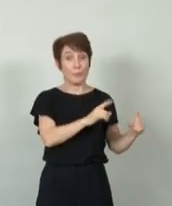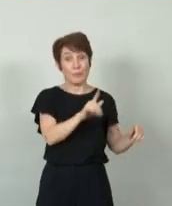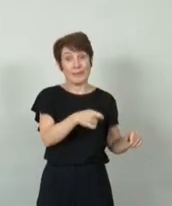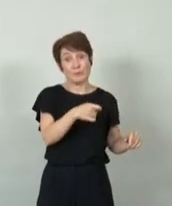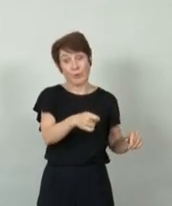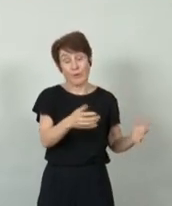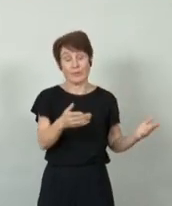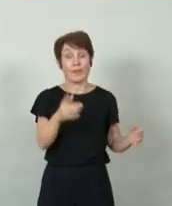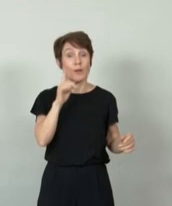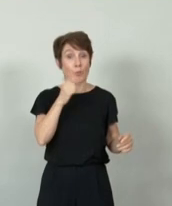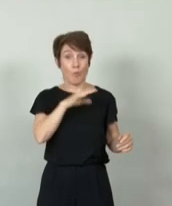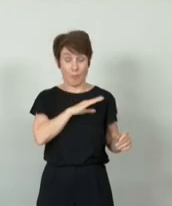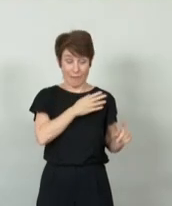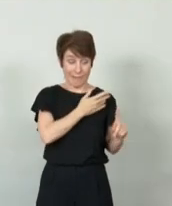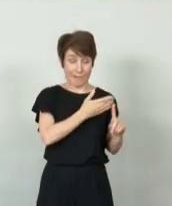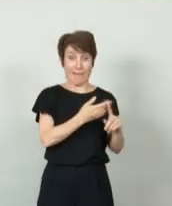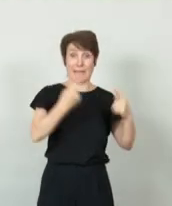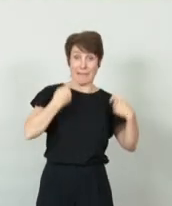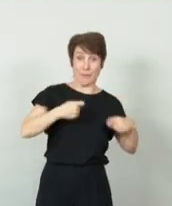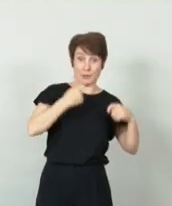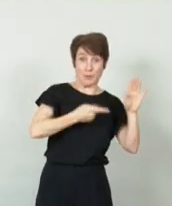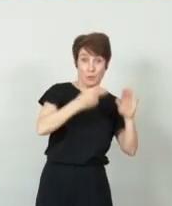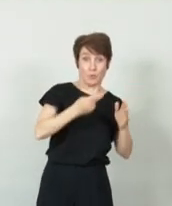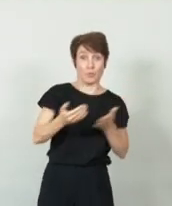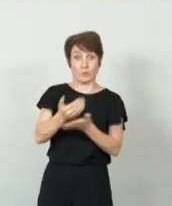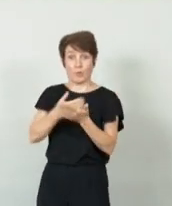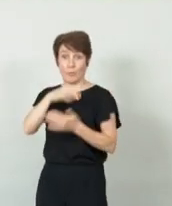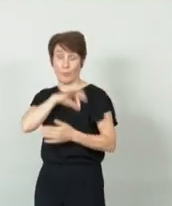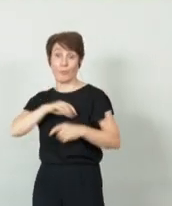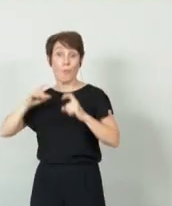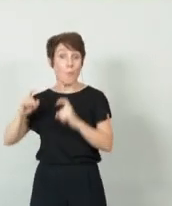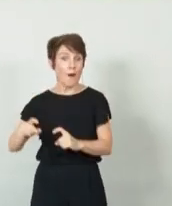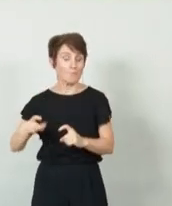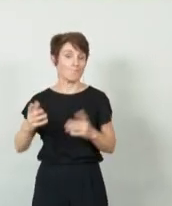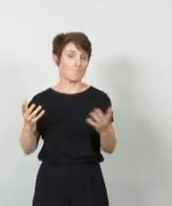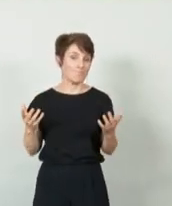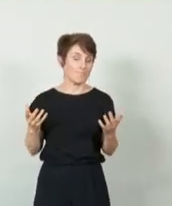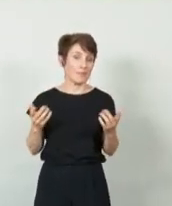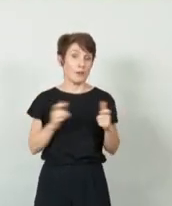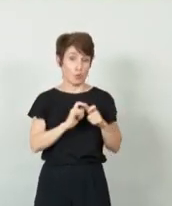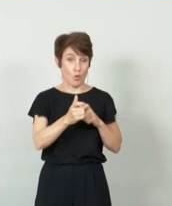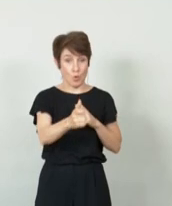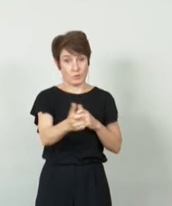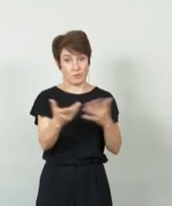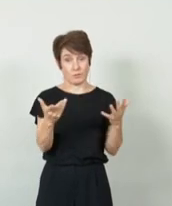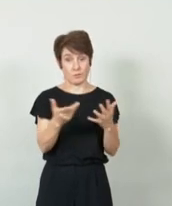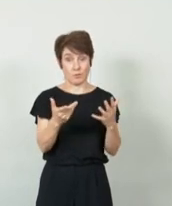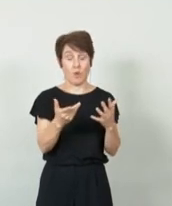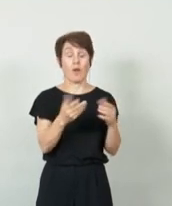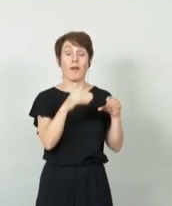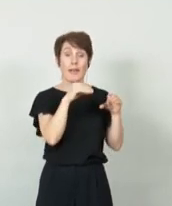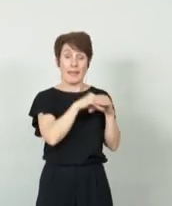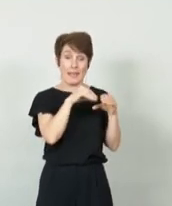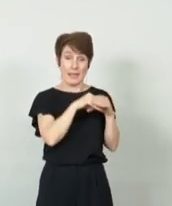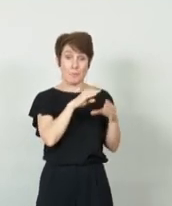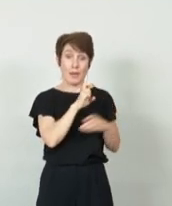de nouvelles dépenses et moins de recettes et l'impact donc c'est une épargne brute